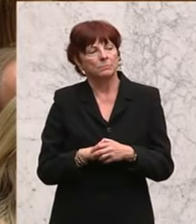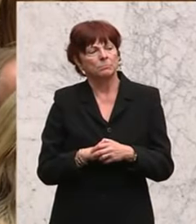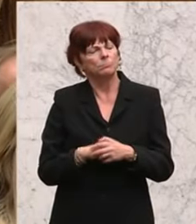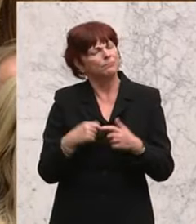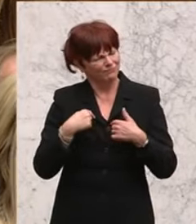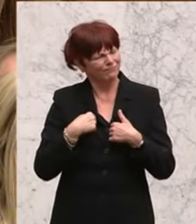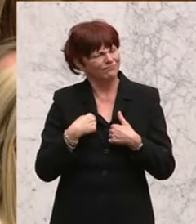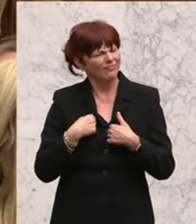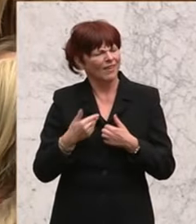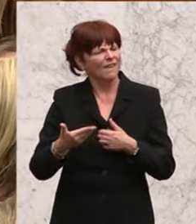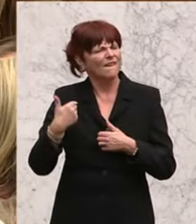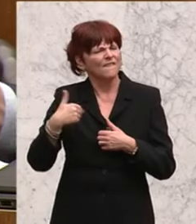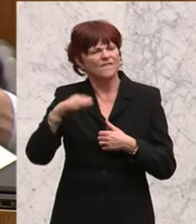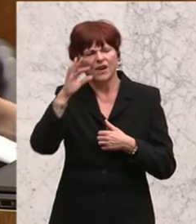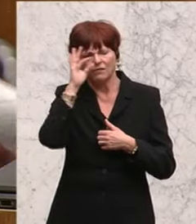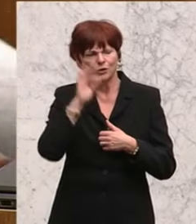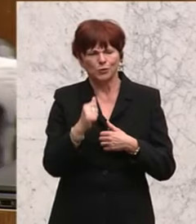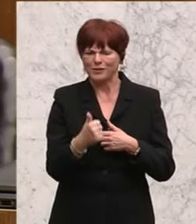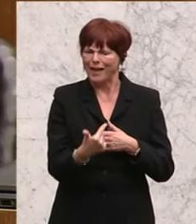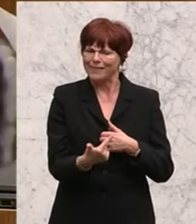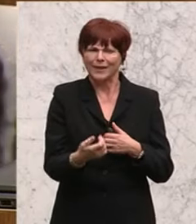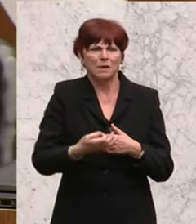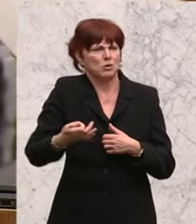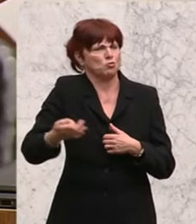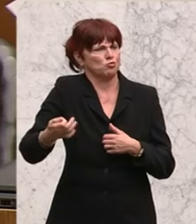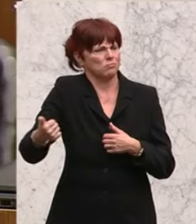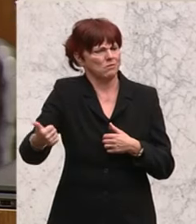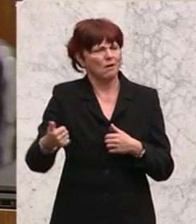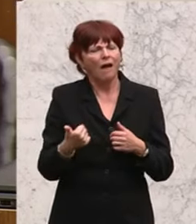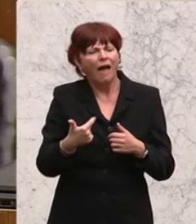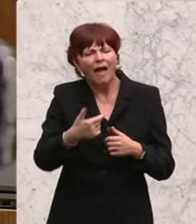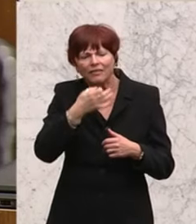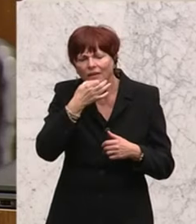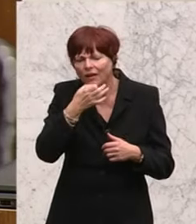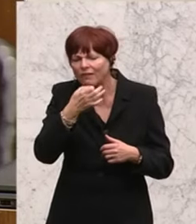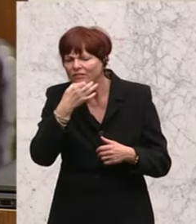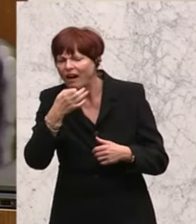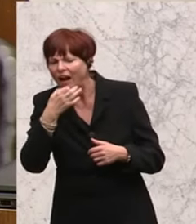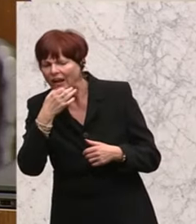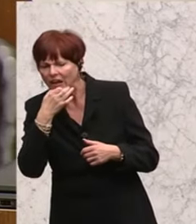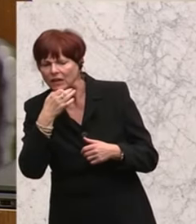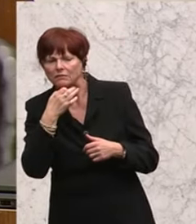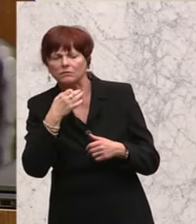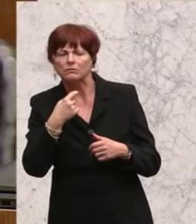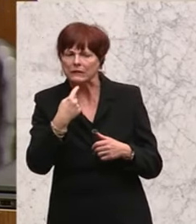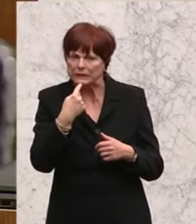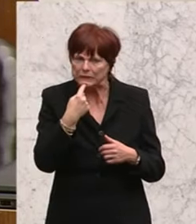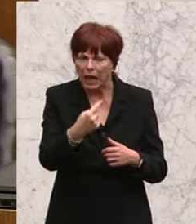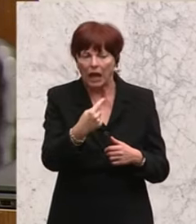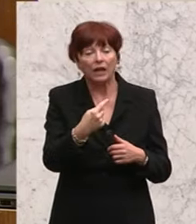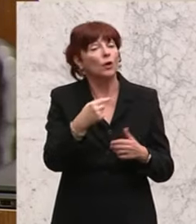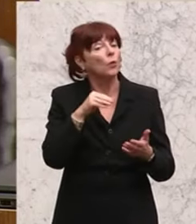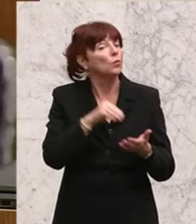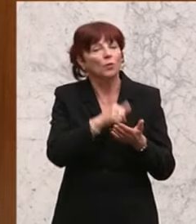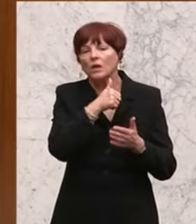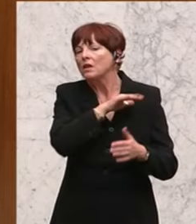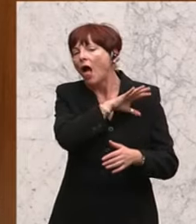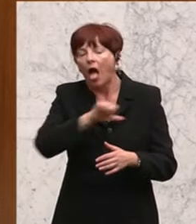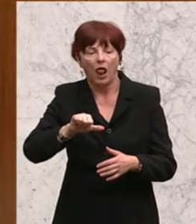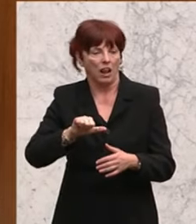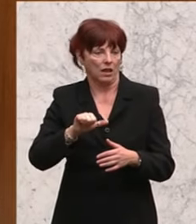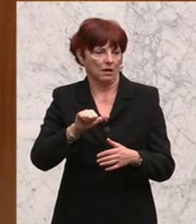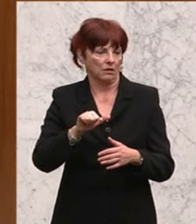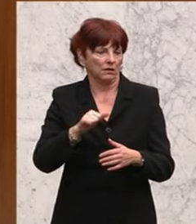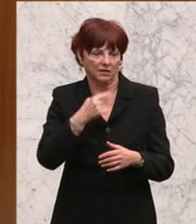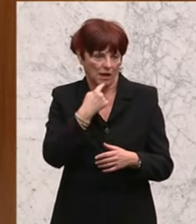Ich habe versucht, in ein paar Minuten ein paar Fragestellungen zu skizzieren, die bei Weitem nicht erschöpfend sind. Und